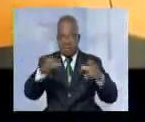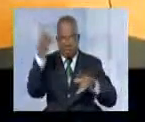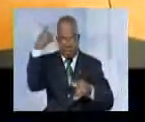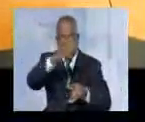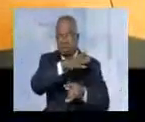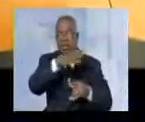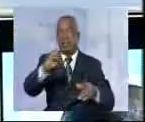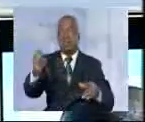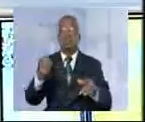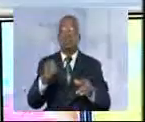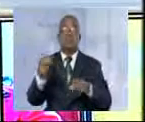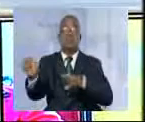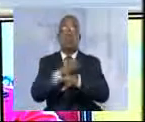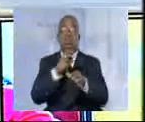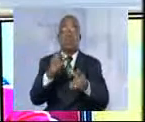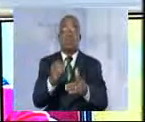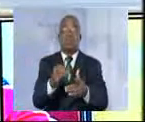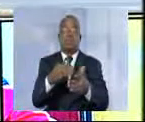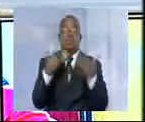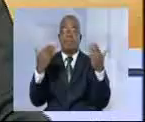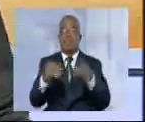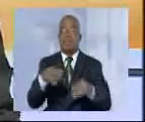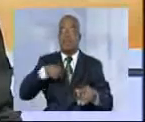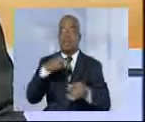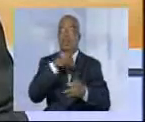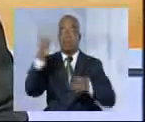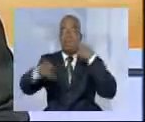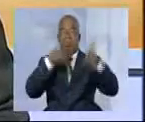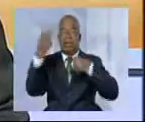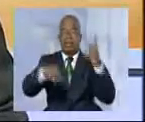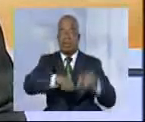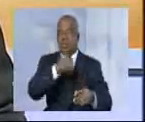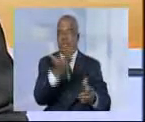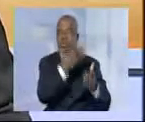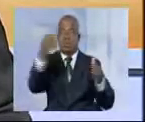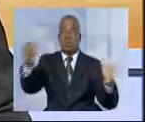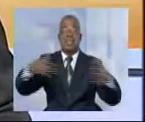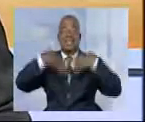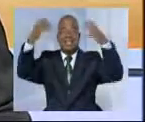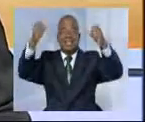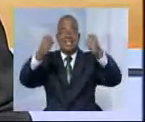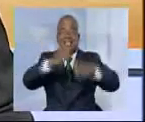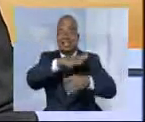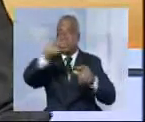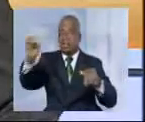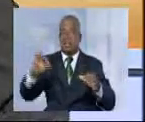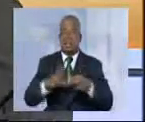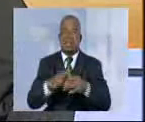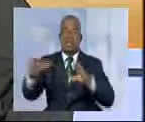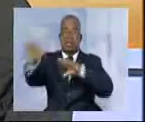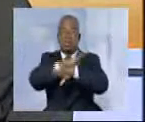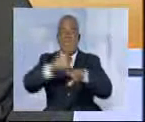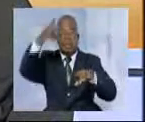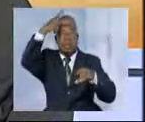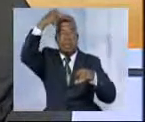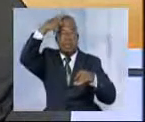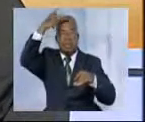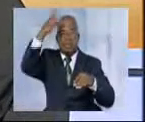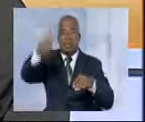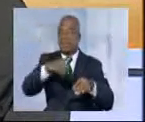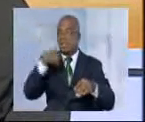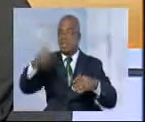dans la sous-région. On s'intéresse maintenant à la santé. Le deuxième colloque scientifique national sur le paludisme